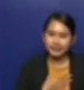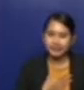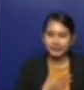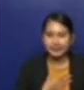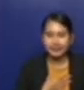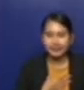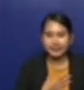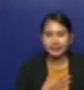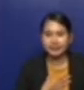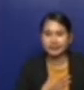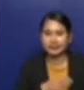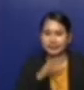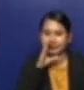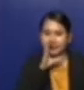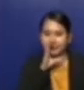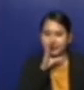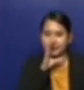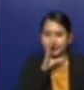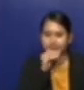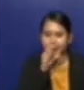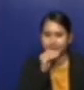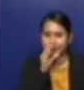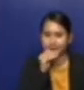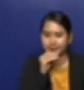ดจากตะเข็บหรืออะไรเนี่ย